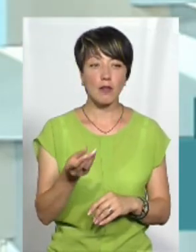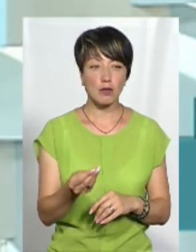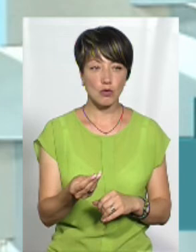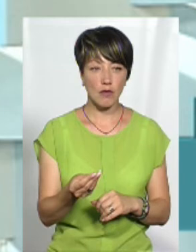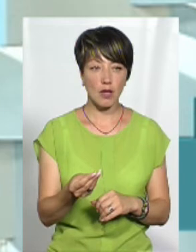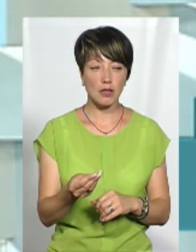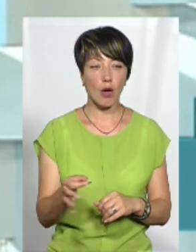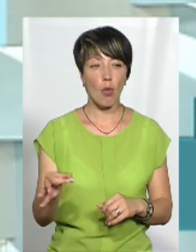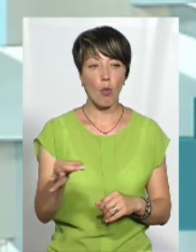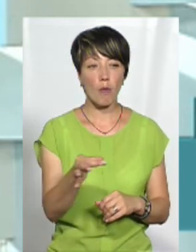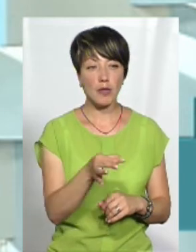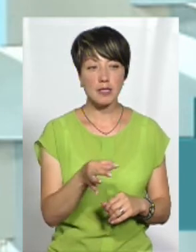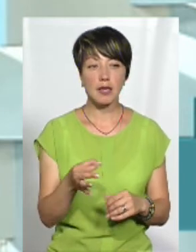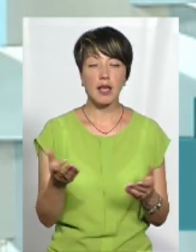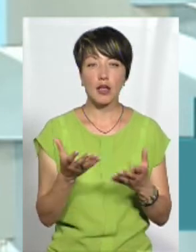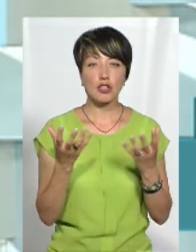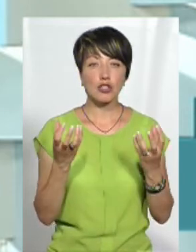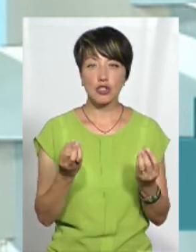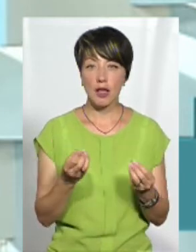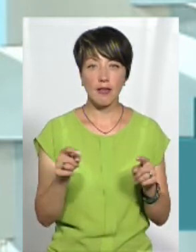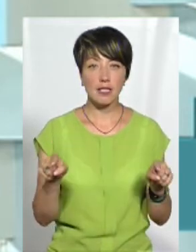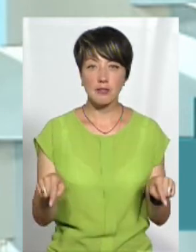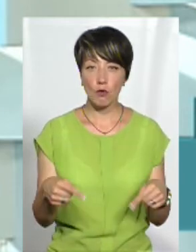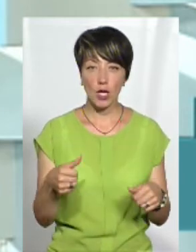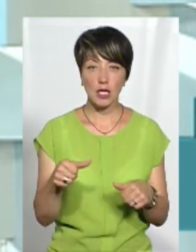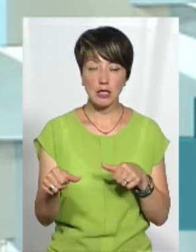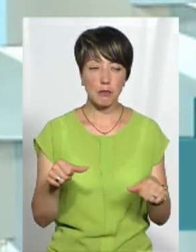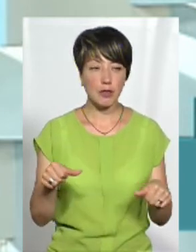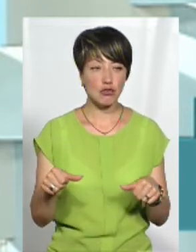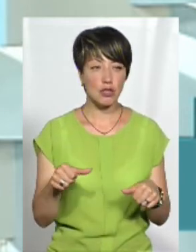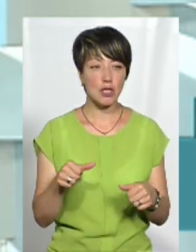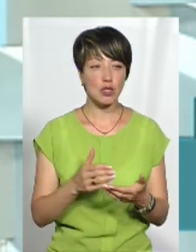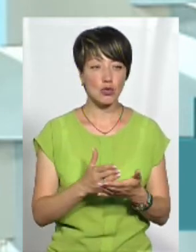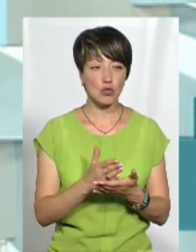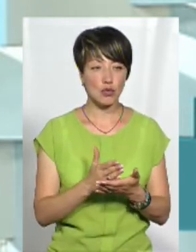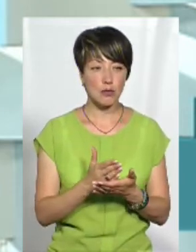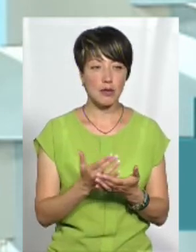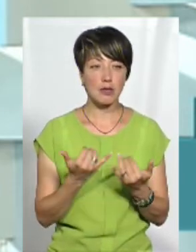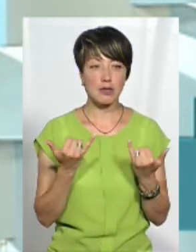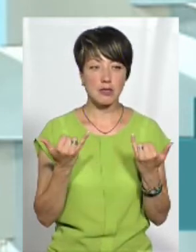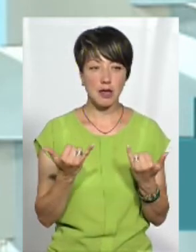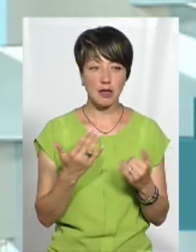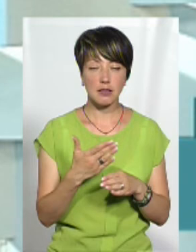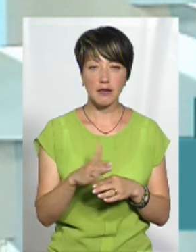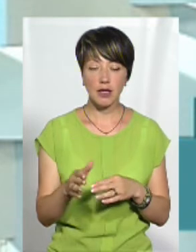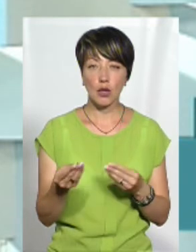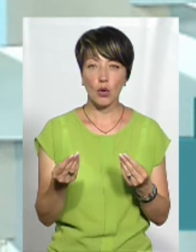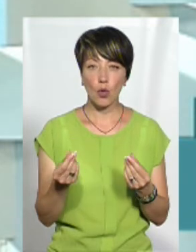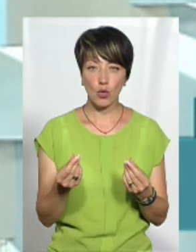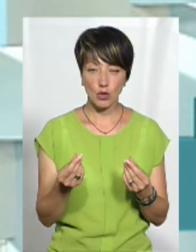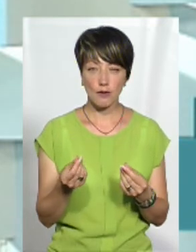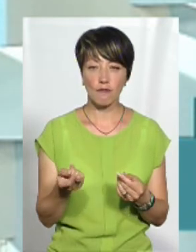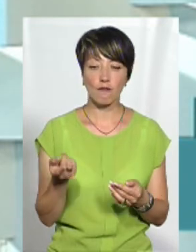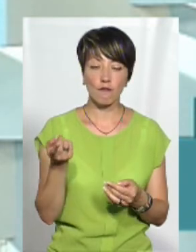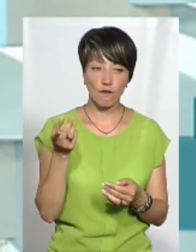профінансувати ті області, в яких ще не створена диспетчерська служба. Тобто зараз виділені кошти, в